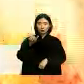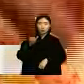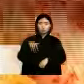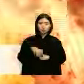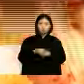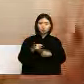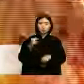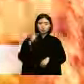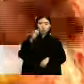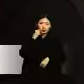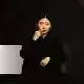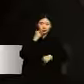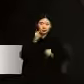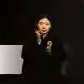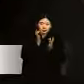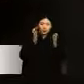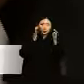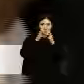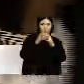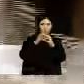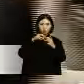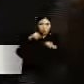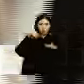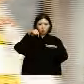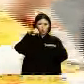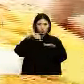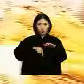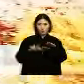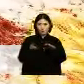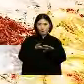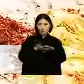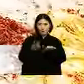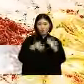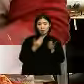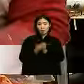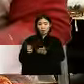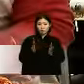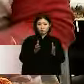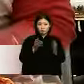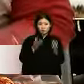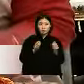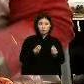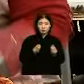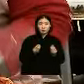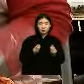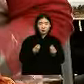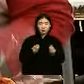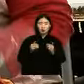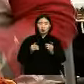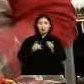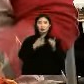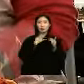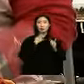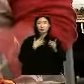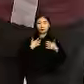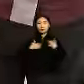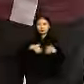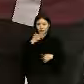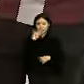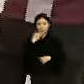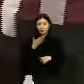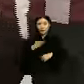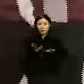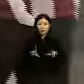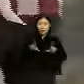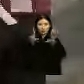속까지 모두 준비가 돼 있다는 점입니다. 가족들과 함께 김장 담그는 과정만을 즐길 수 있는 것입니다.